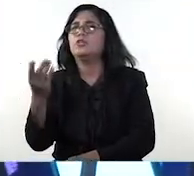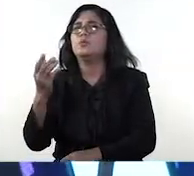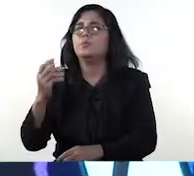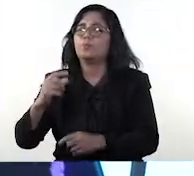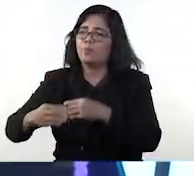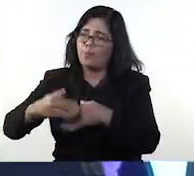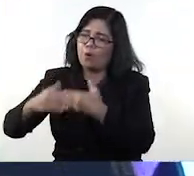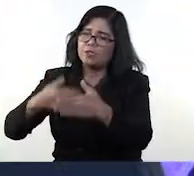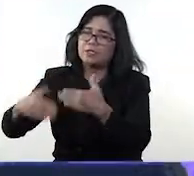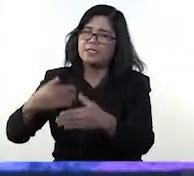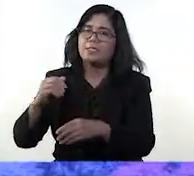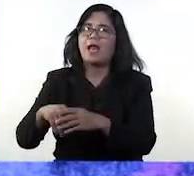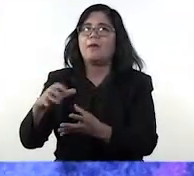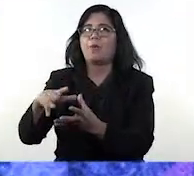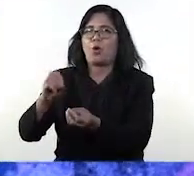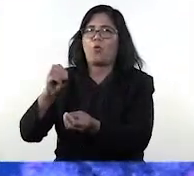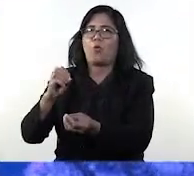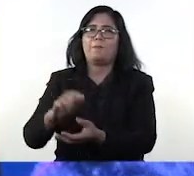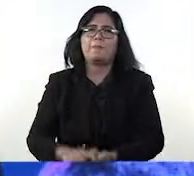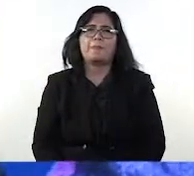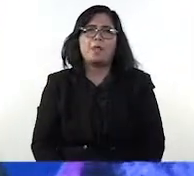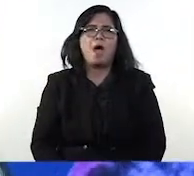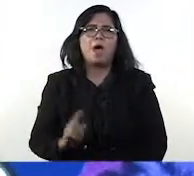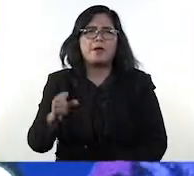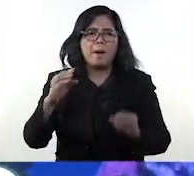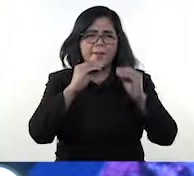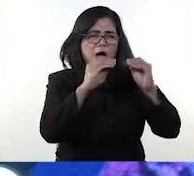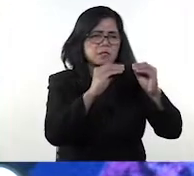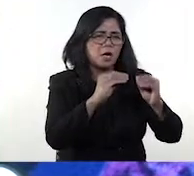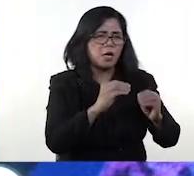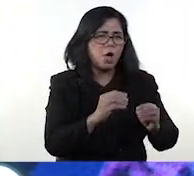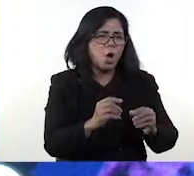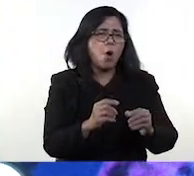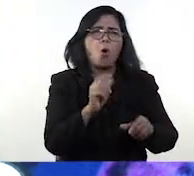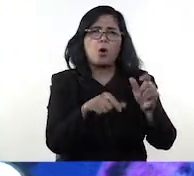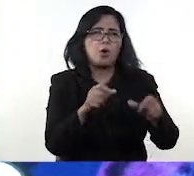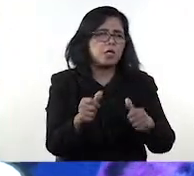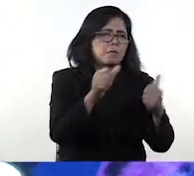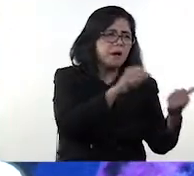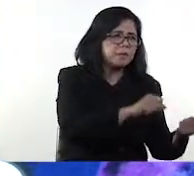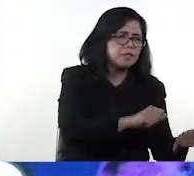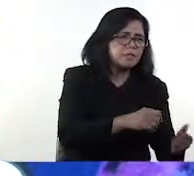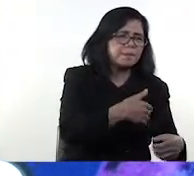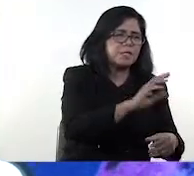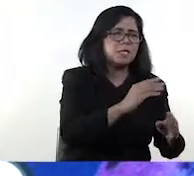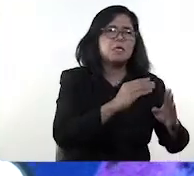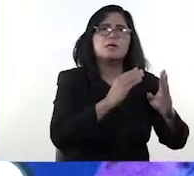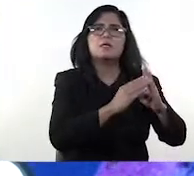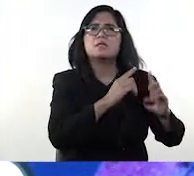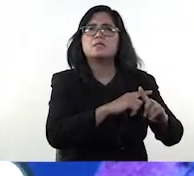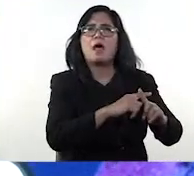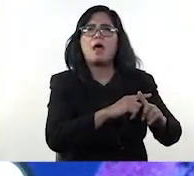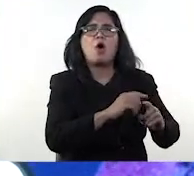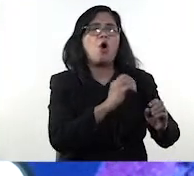Hai sering orang bilang ada pengajian-pengajian bilang kalau orang dibaptis orang pergi ke gereja otomatis dia